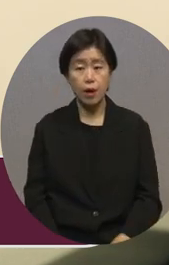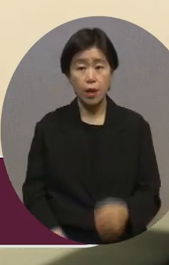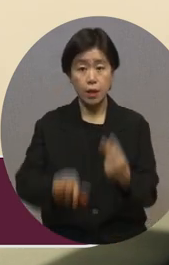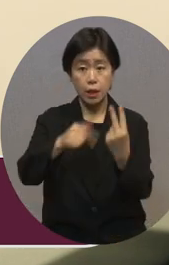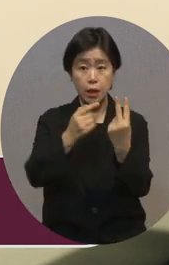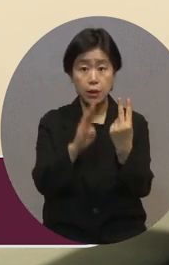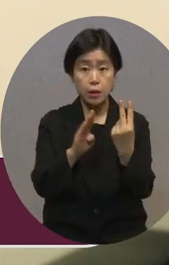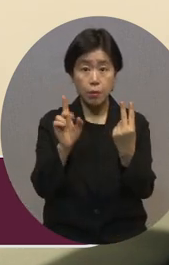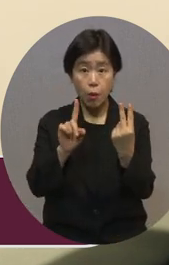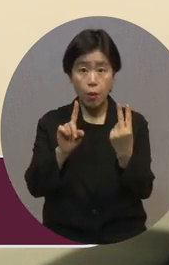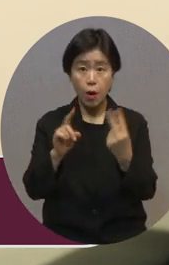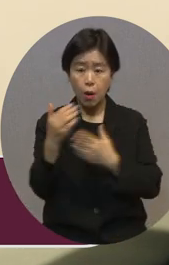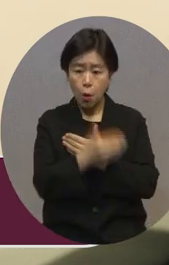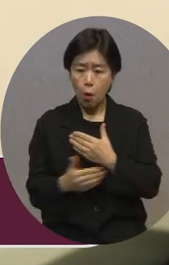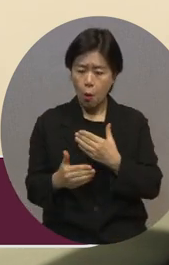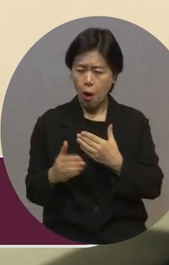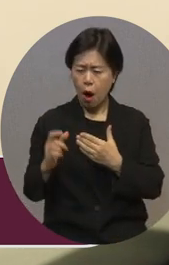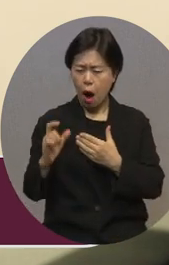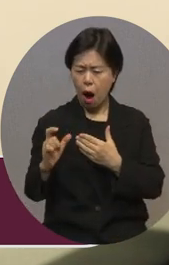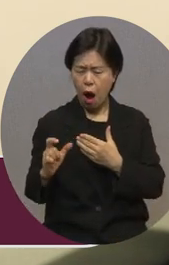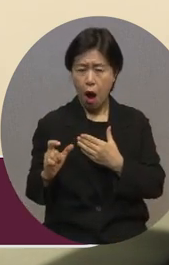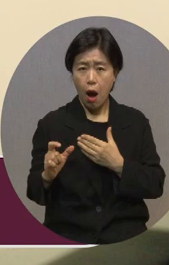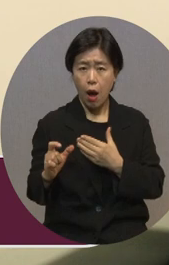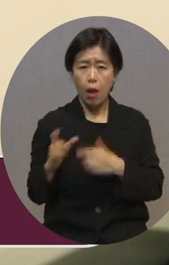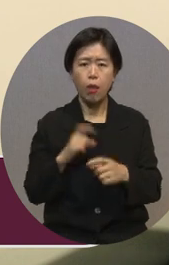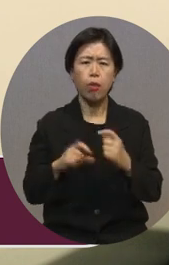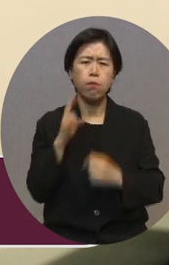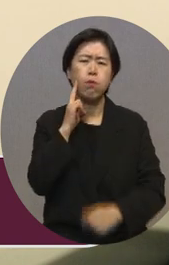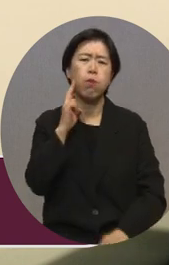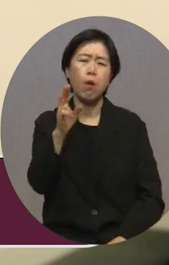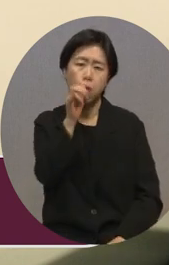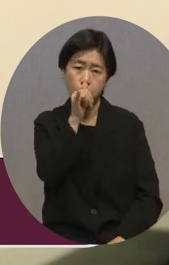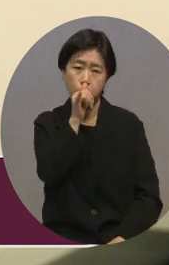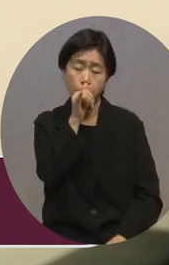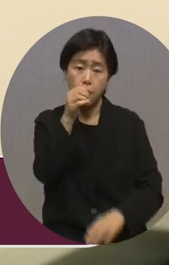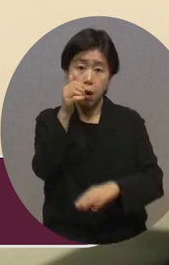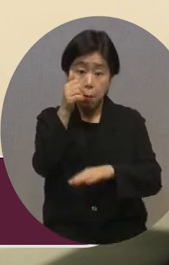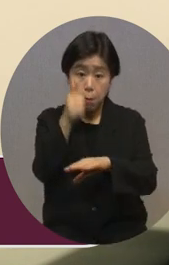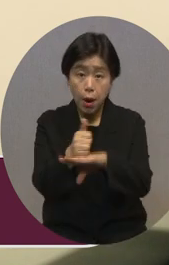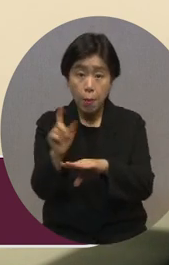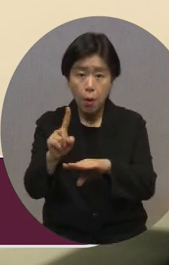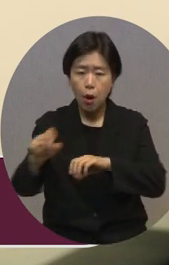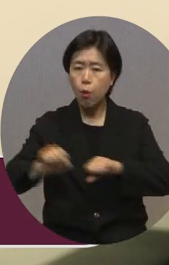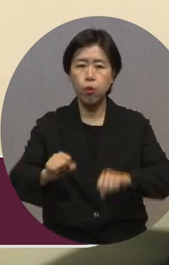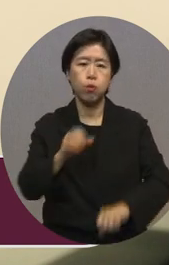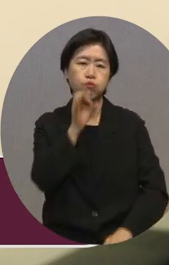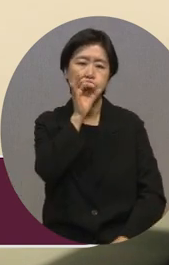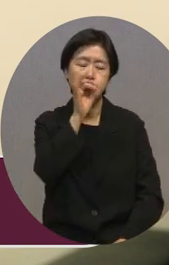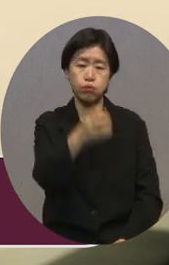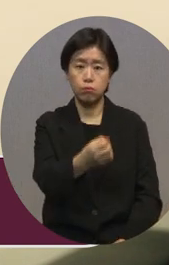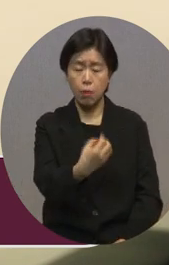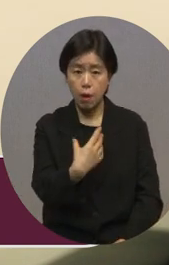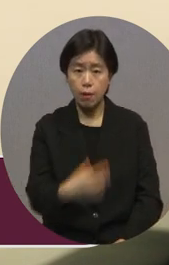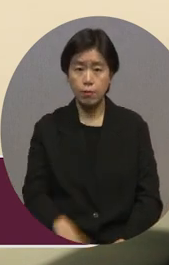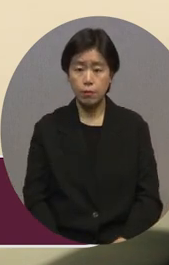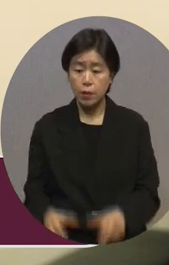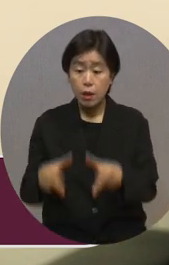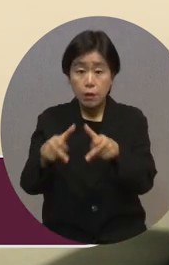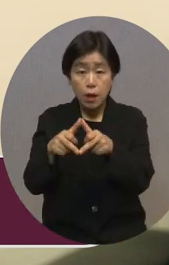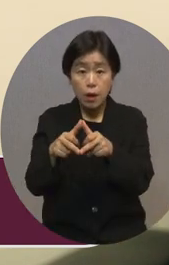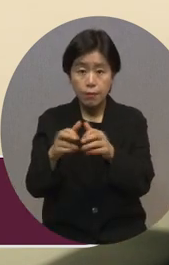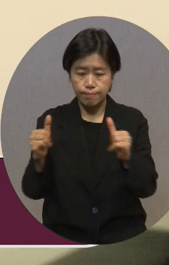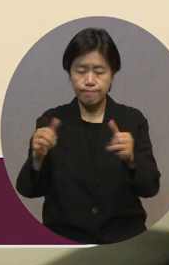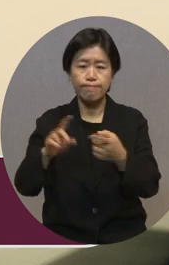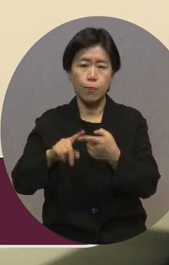굳어지는 증상이 있으니 결국은 어떤 몸이 굳어져 활동을 못할 수 있다. 장애로 생활을 해야